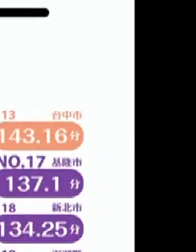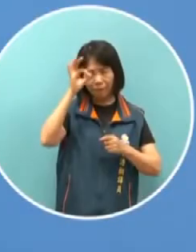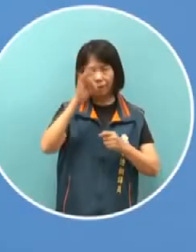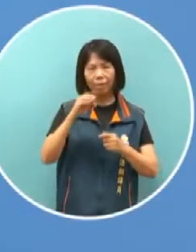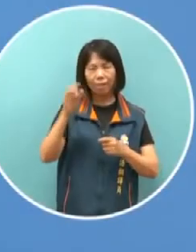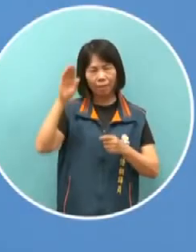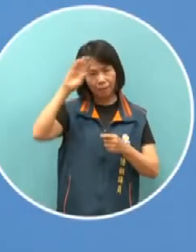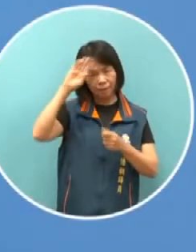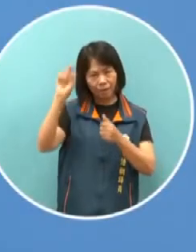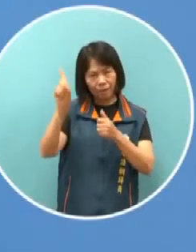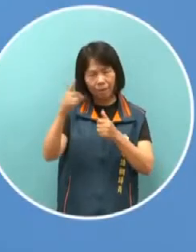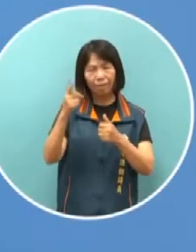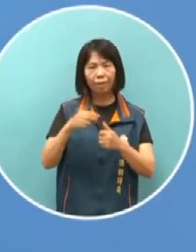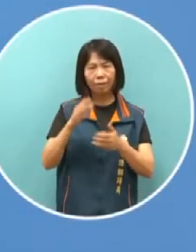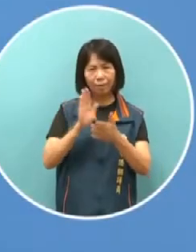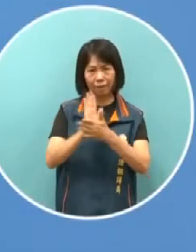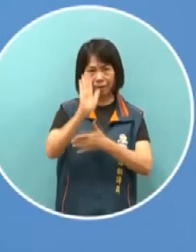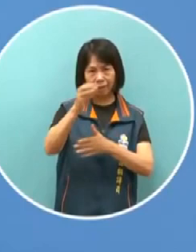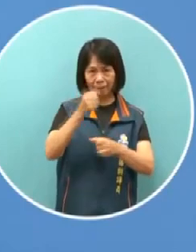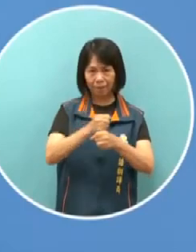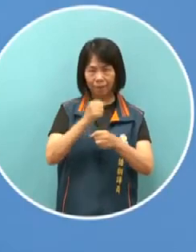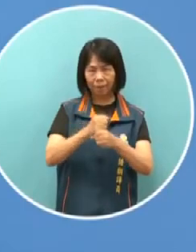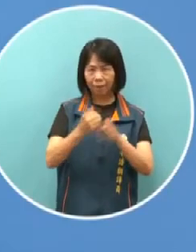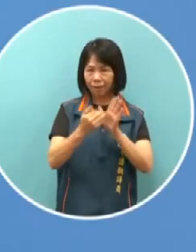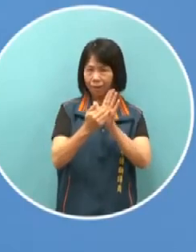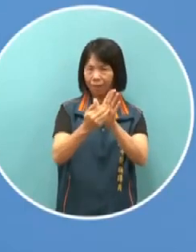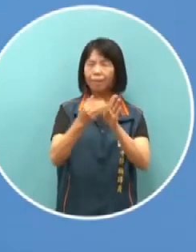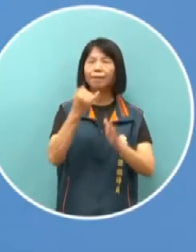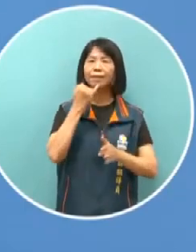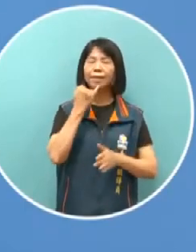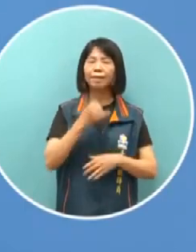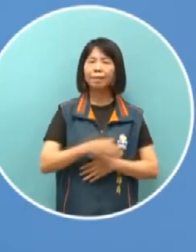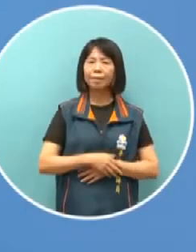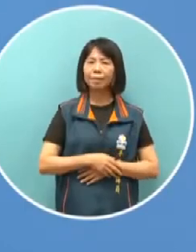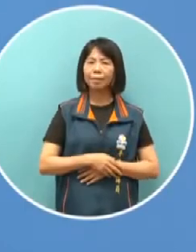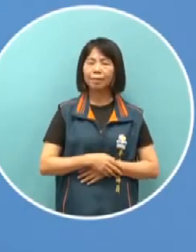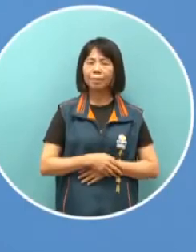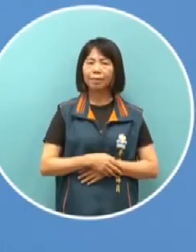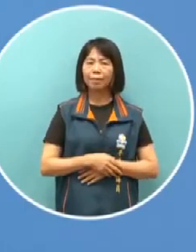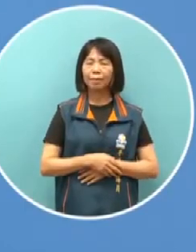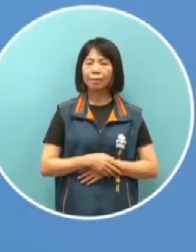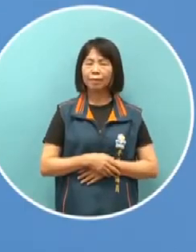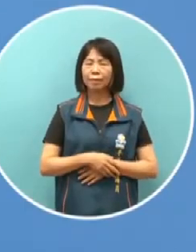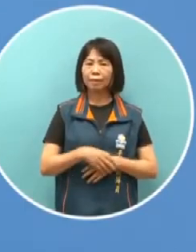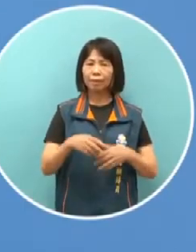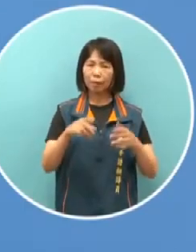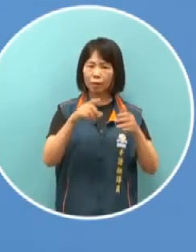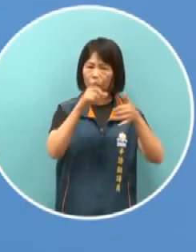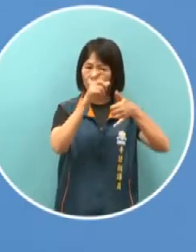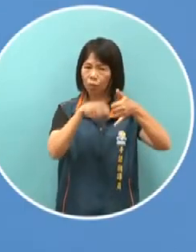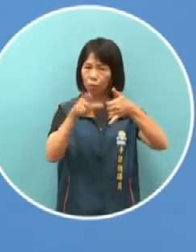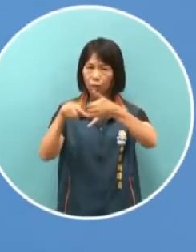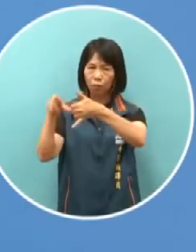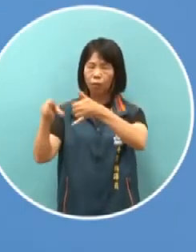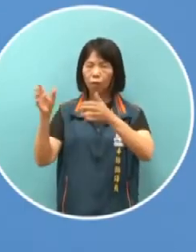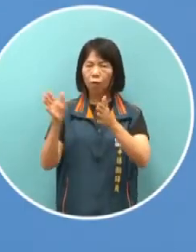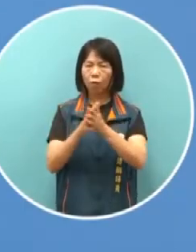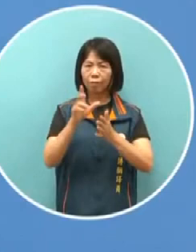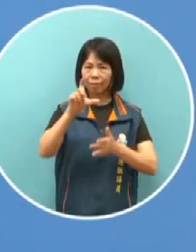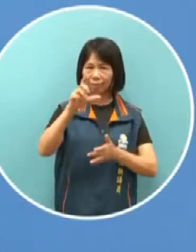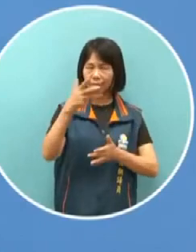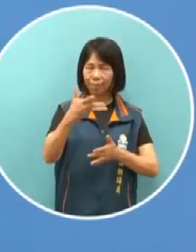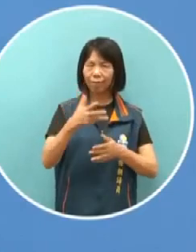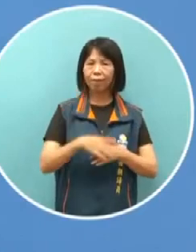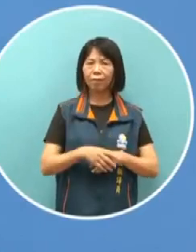好。 花莲县卫生局长朱家祥表示，分析县内六十八个确诊个案，男女比例为1:1，最小年